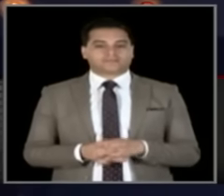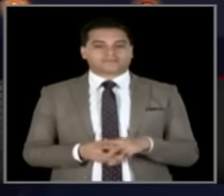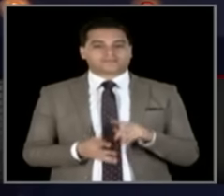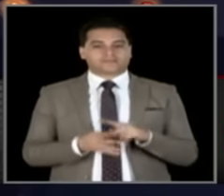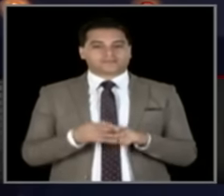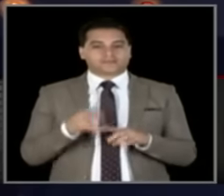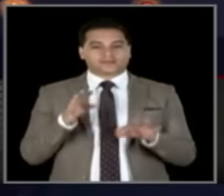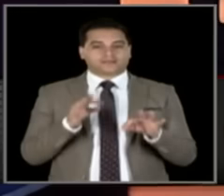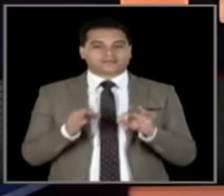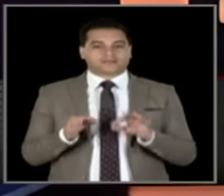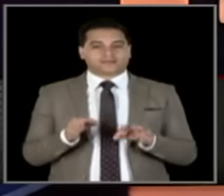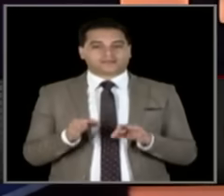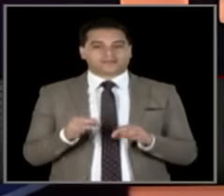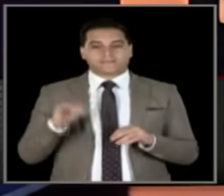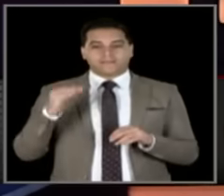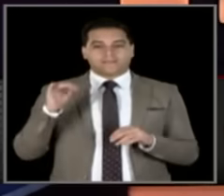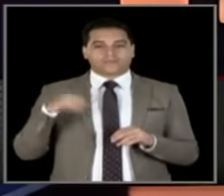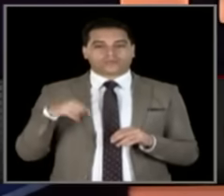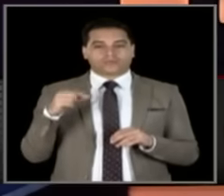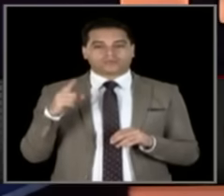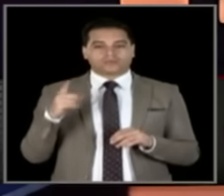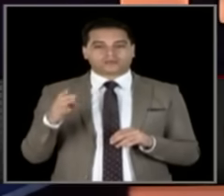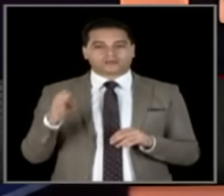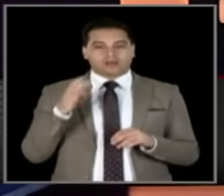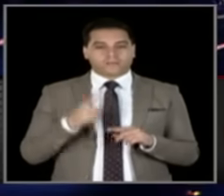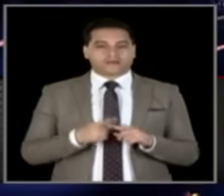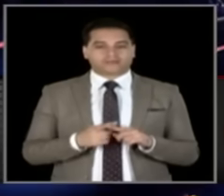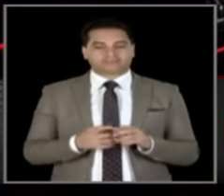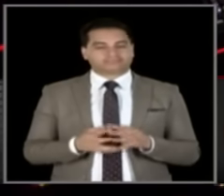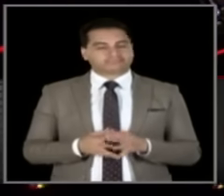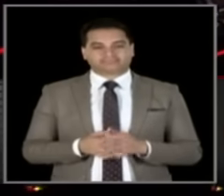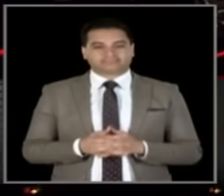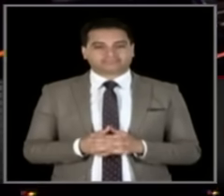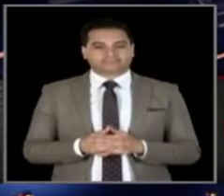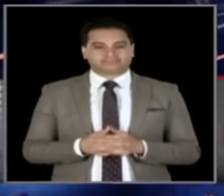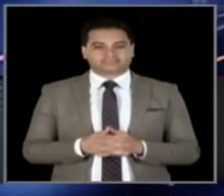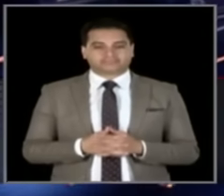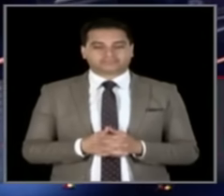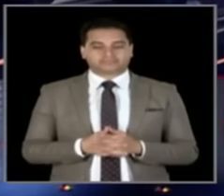للاختيارات. ربنا يسهل. ليه بقى؟ محمود شريف، إجابة خاطئة.